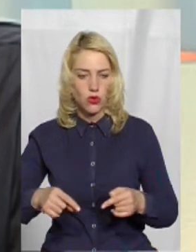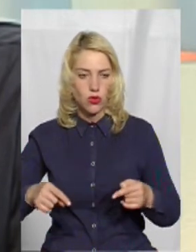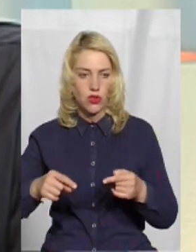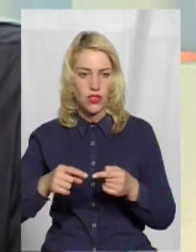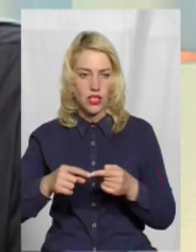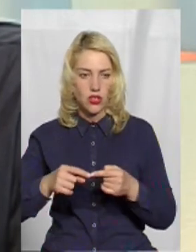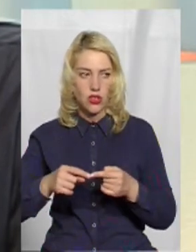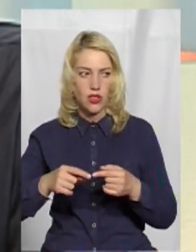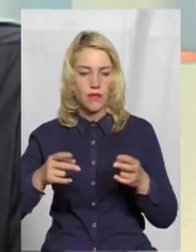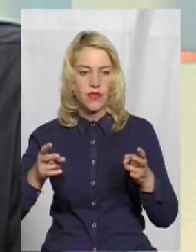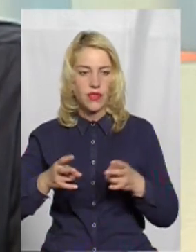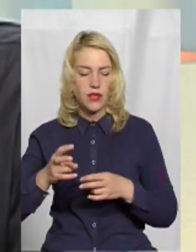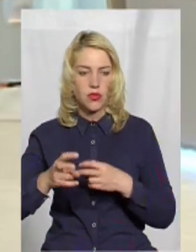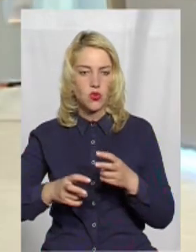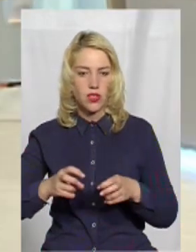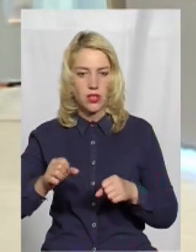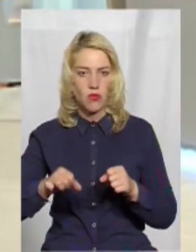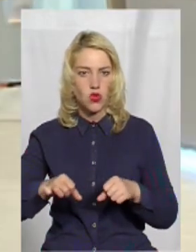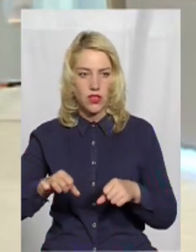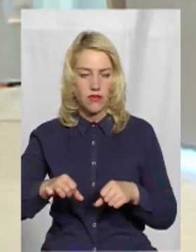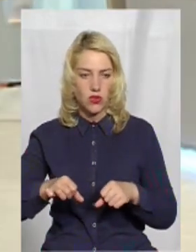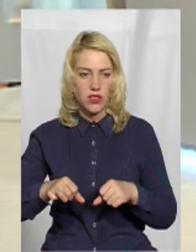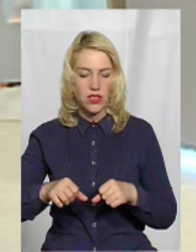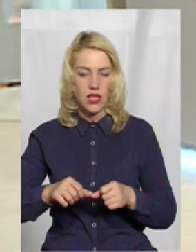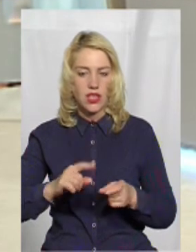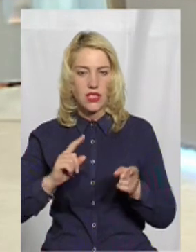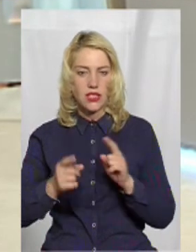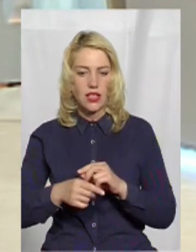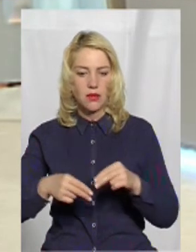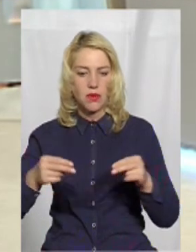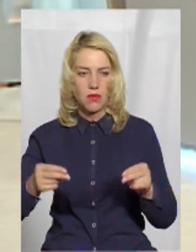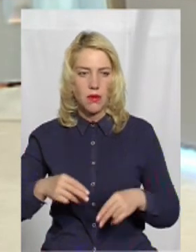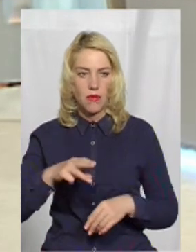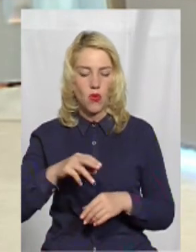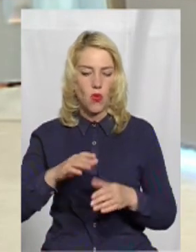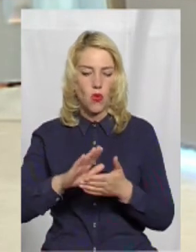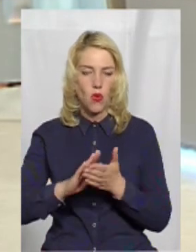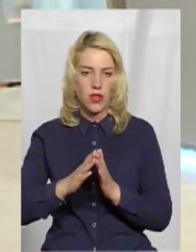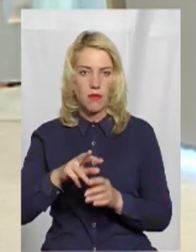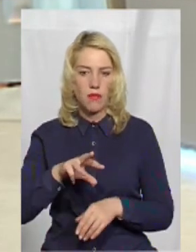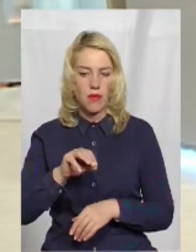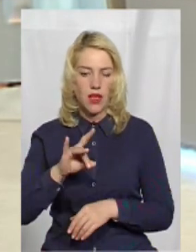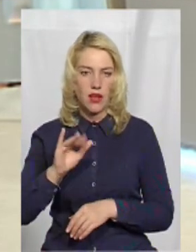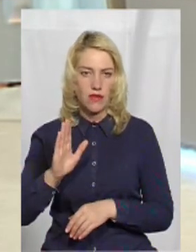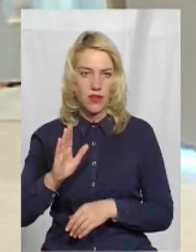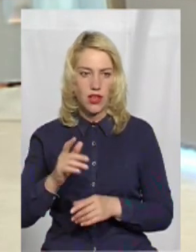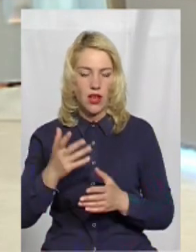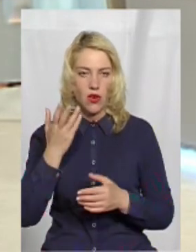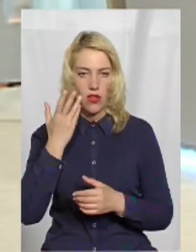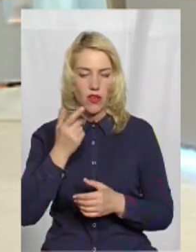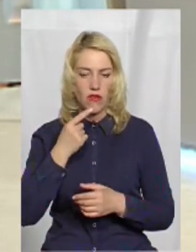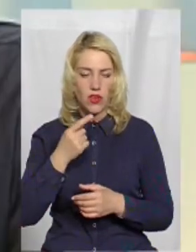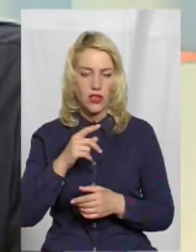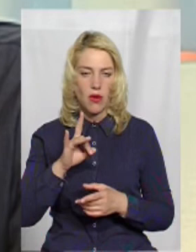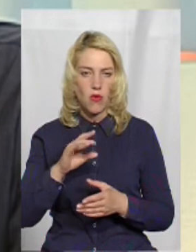однозначно слід шукати можливості стати підписантом угоди мерів. Також, коли говорити про